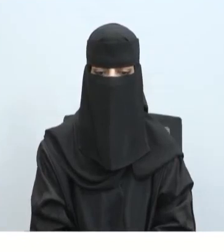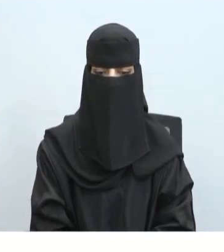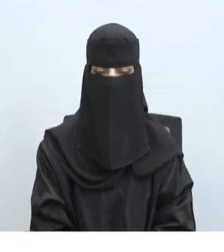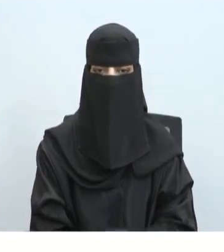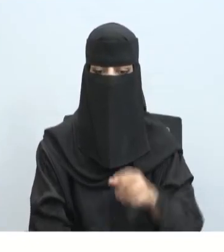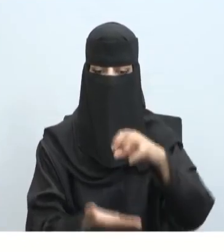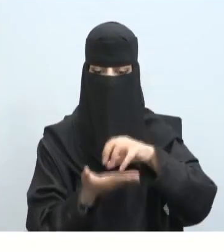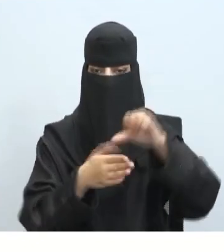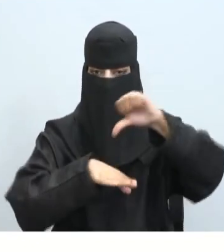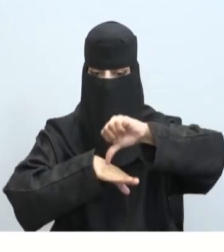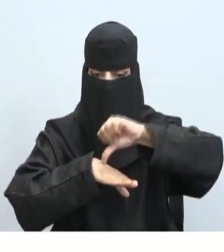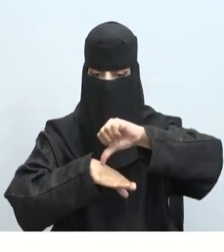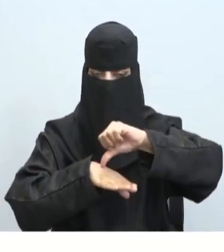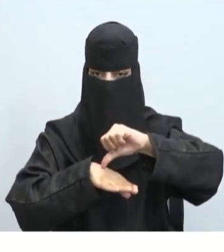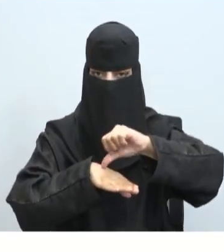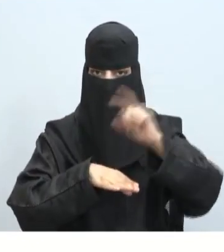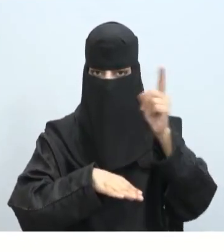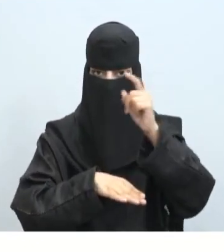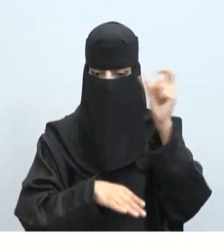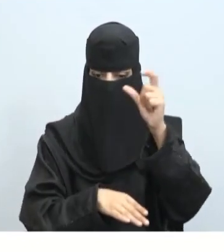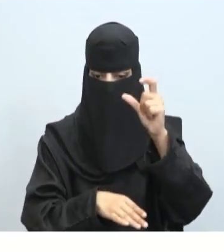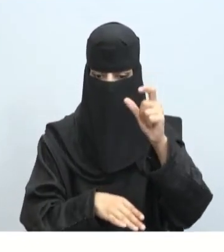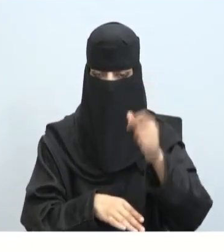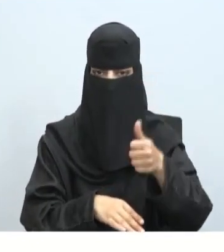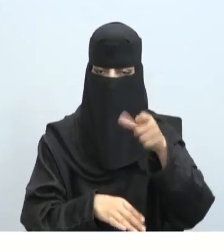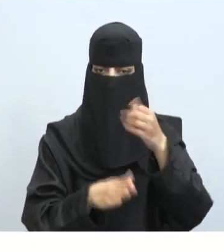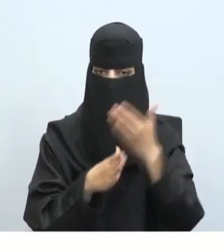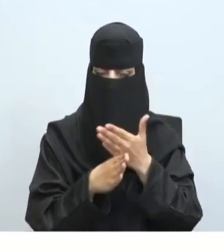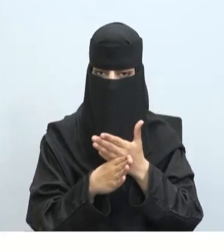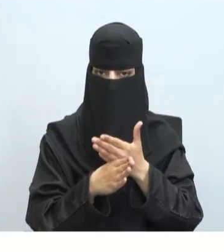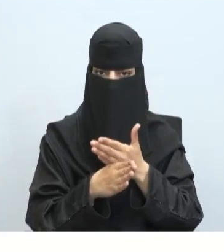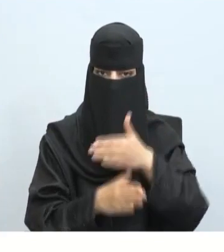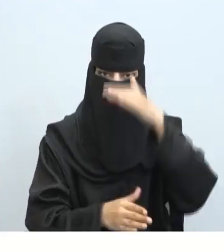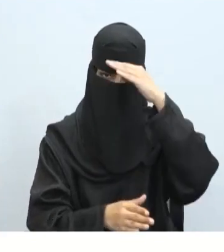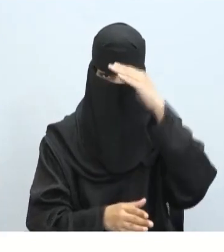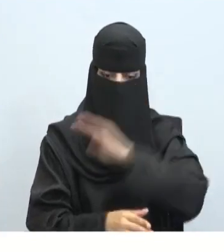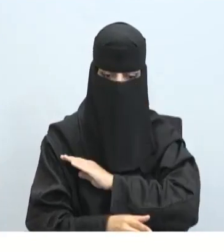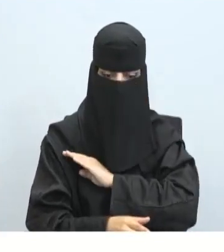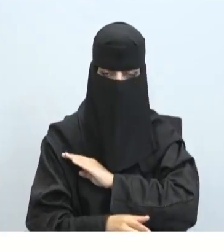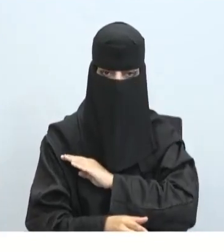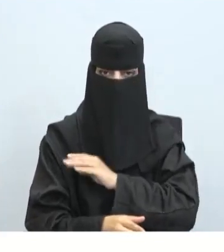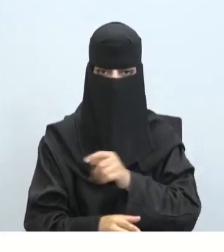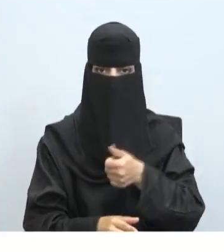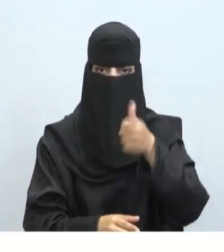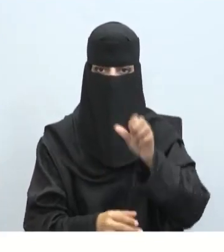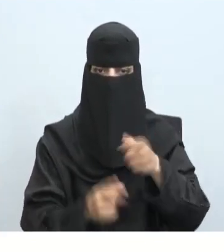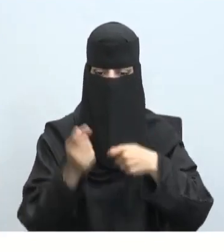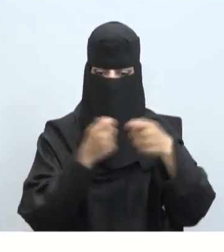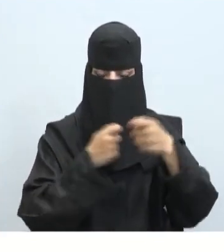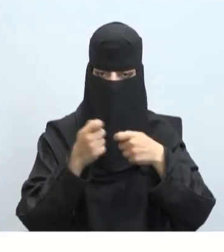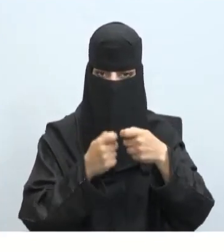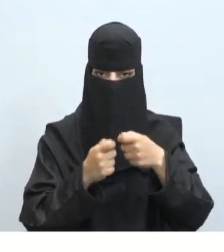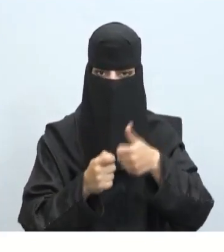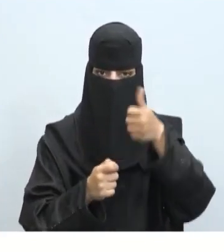عواصم للدول الاسلاميه واما لاغراض عسكريه او